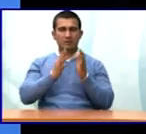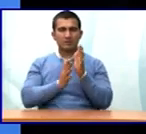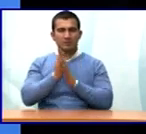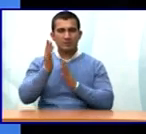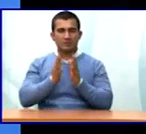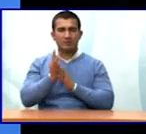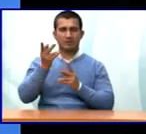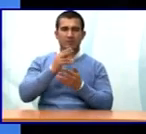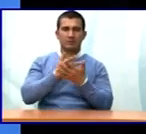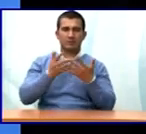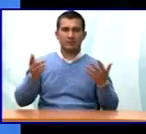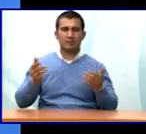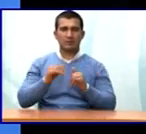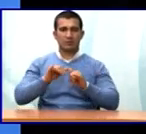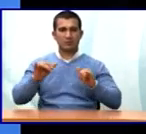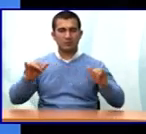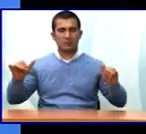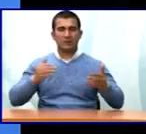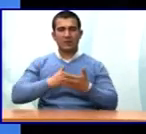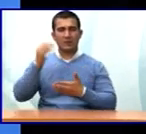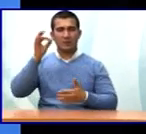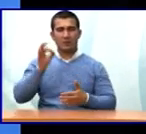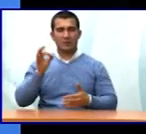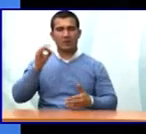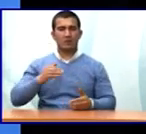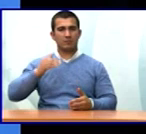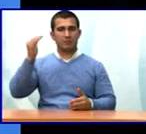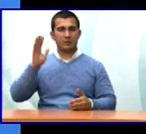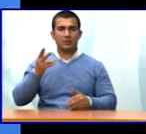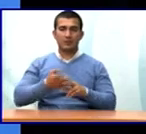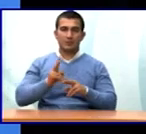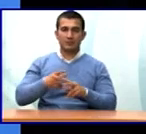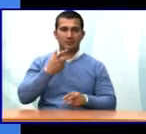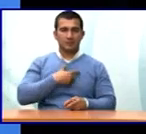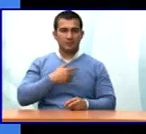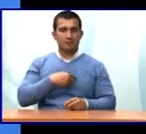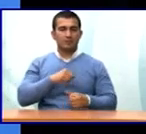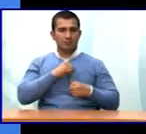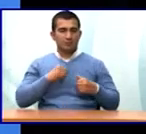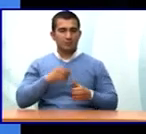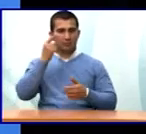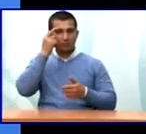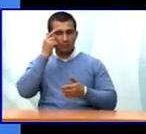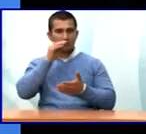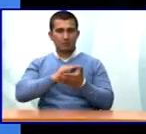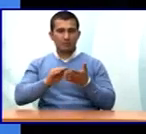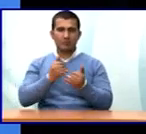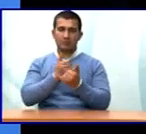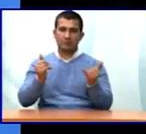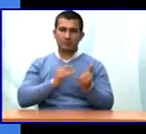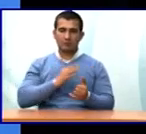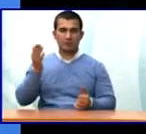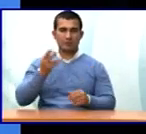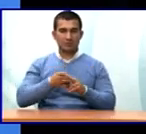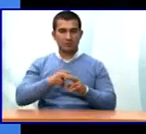o'simliklarning hosildorligini oshirishga o'zini hissasini qo'shgan olim sanalar ekan. Demak, Justus